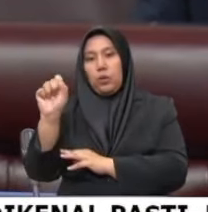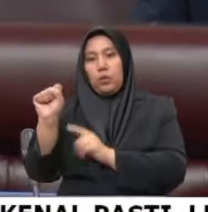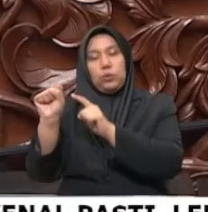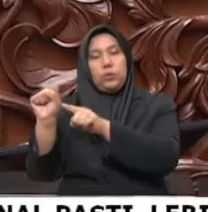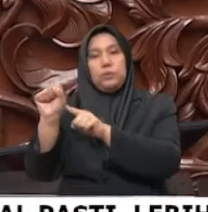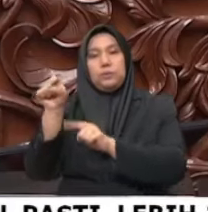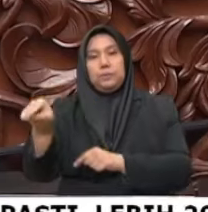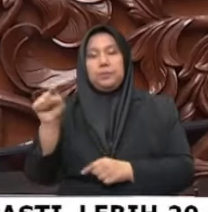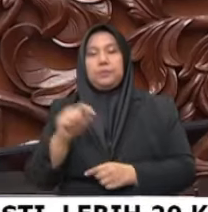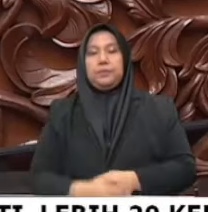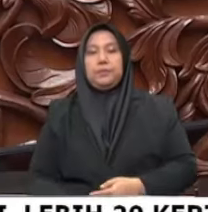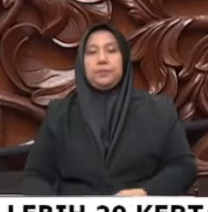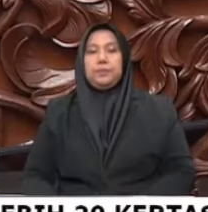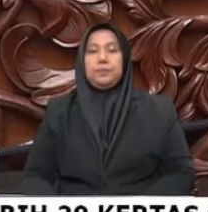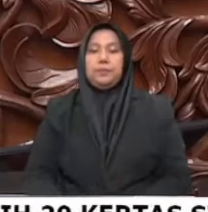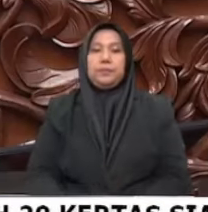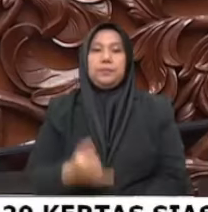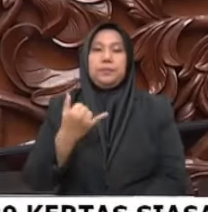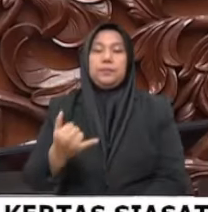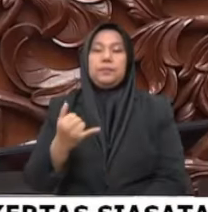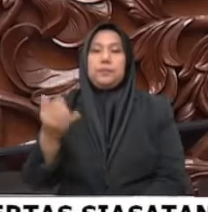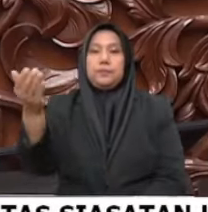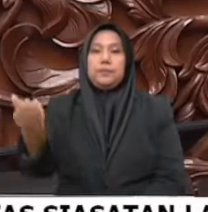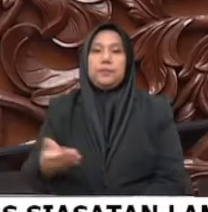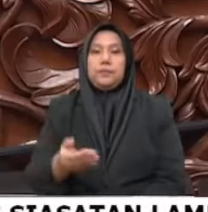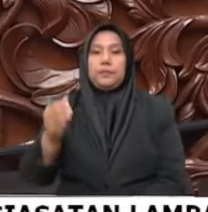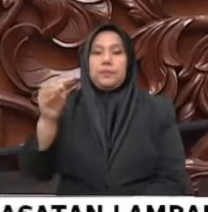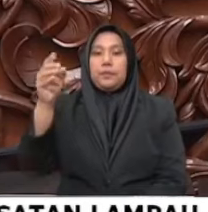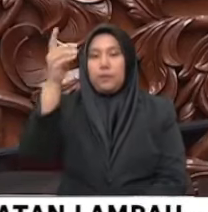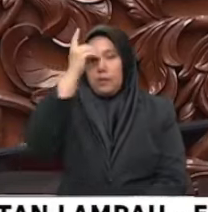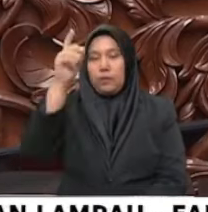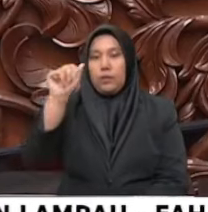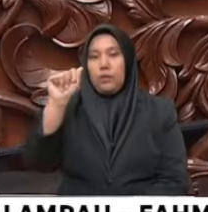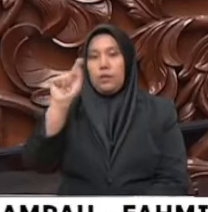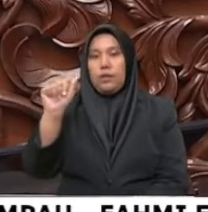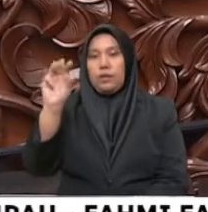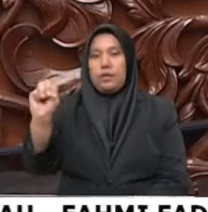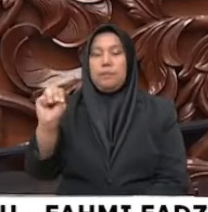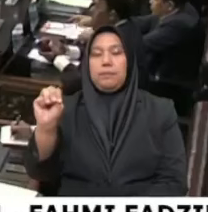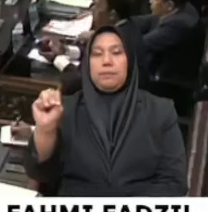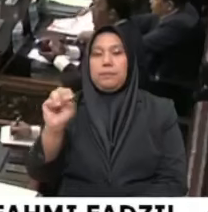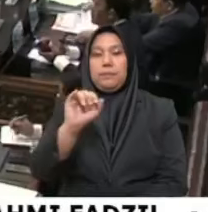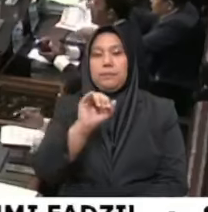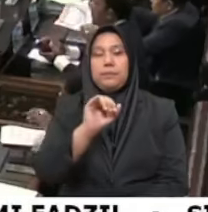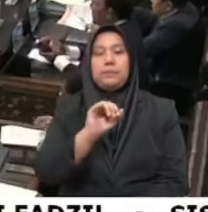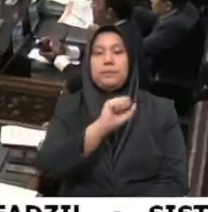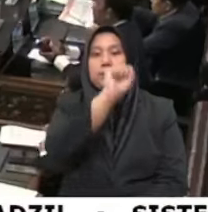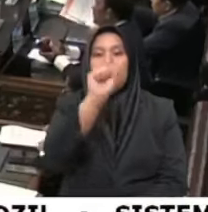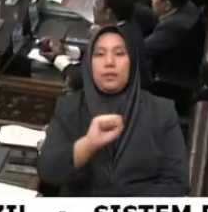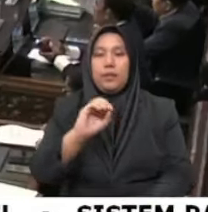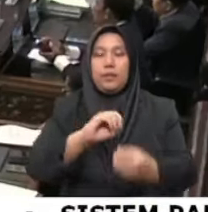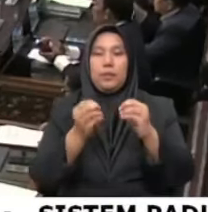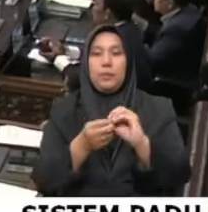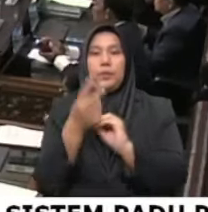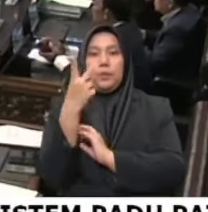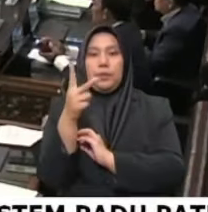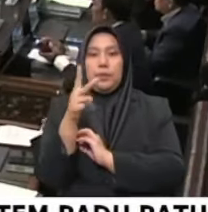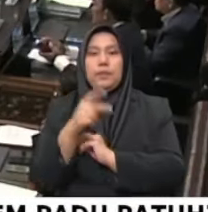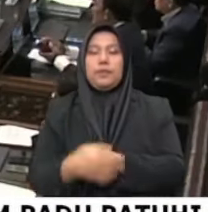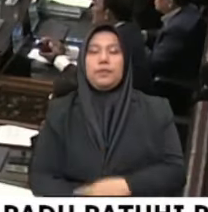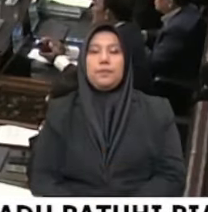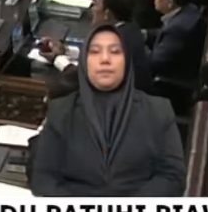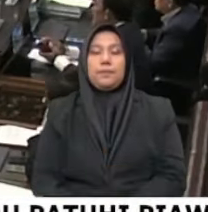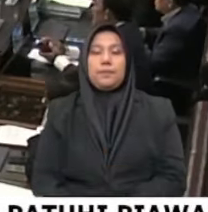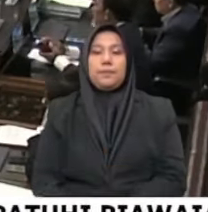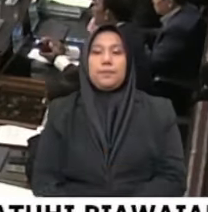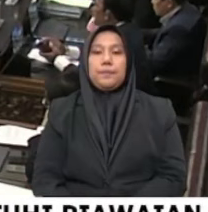Dr. Ahmad Azam bin Hamzah. Dato' Yang di-Pertua, soalan saya nombor 12. YB Menteri.